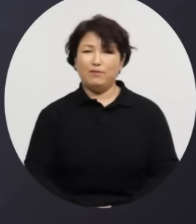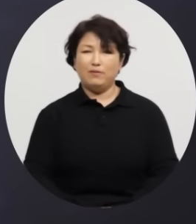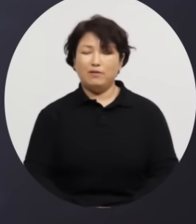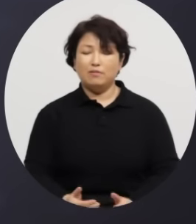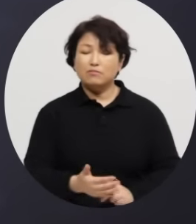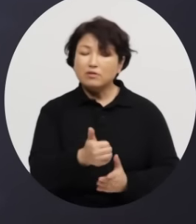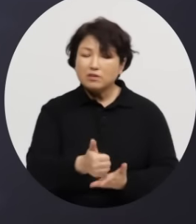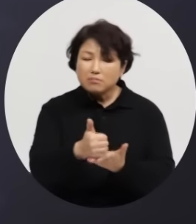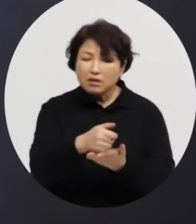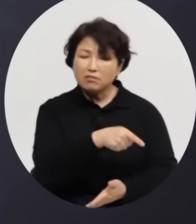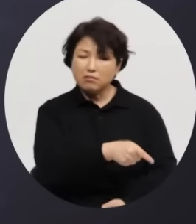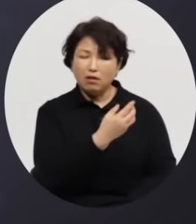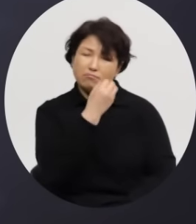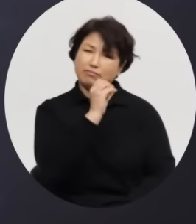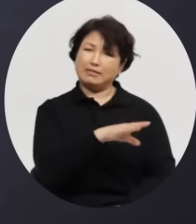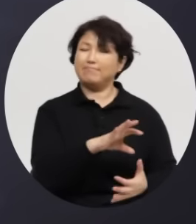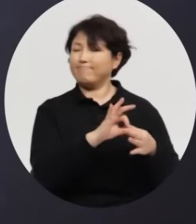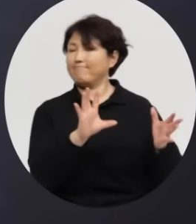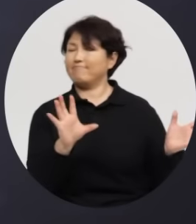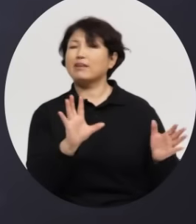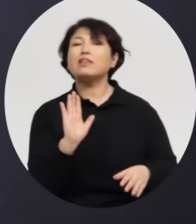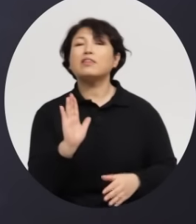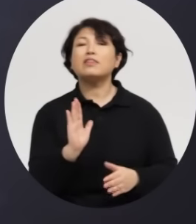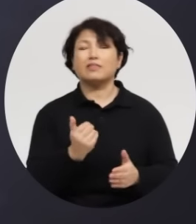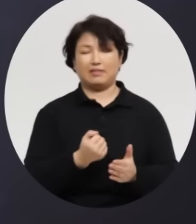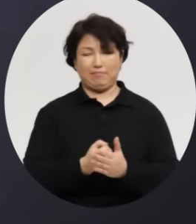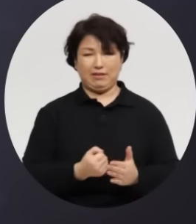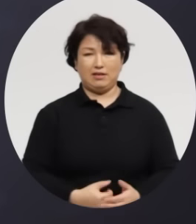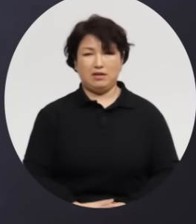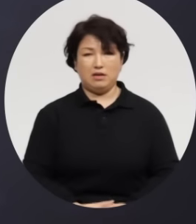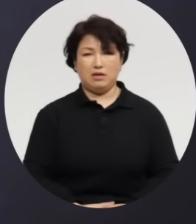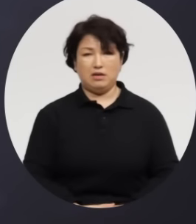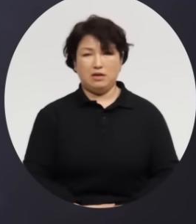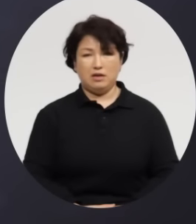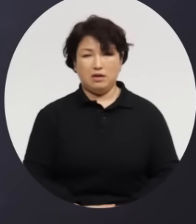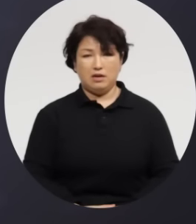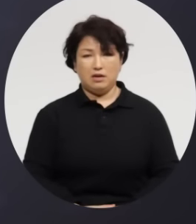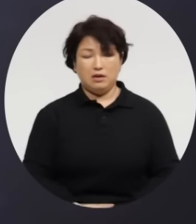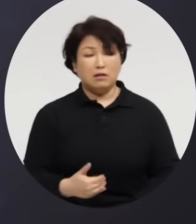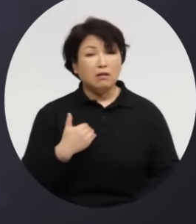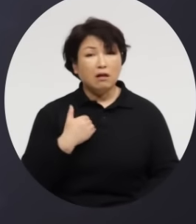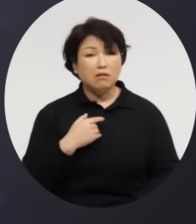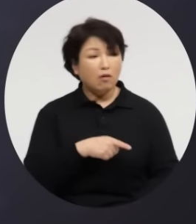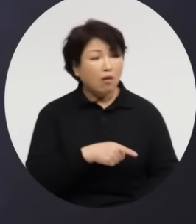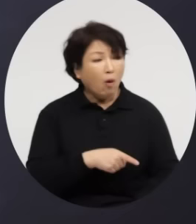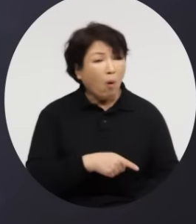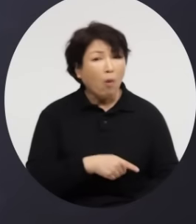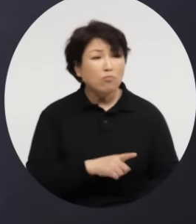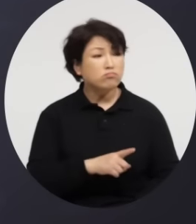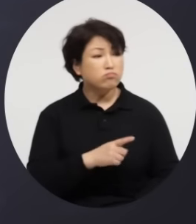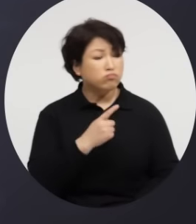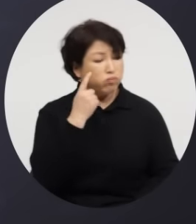거기 끌려 들어가지 않았기 때문에. 나 같은 사람이 거기 끌려 들어갔어. 왜 욕을 해? 이래.